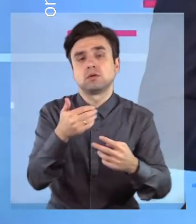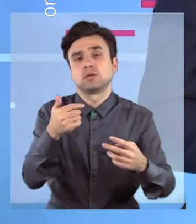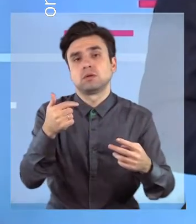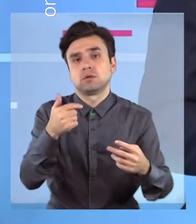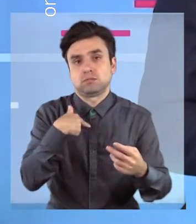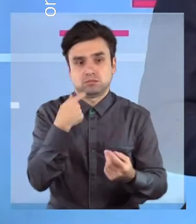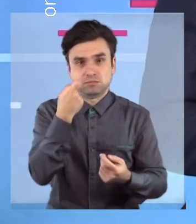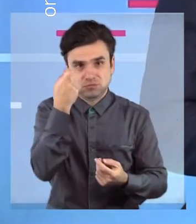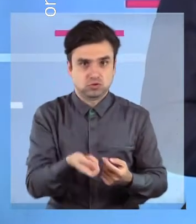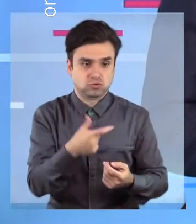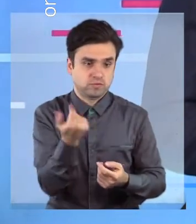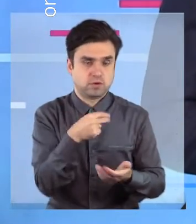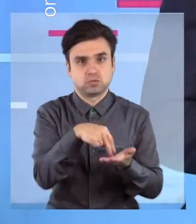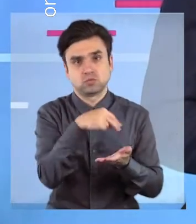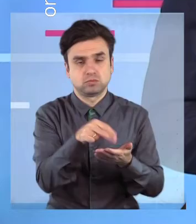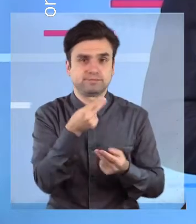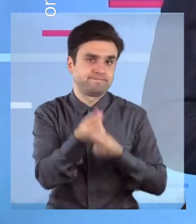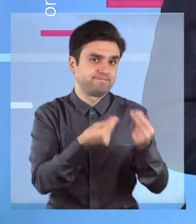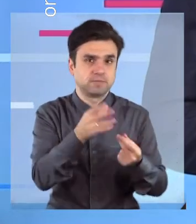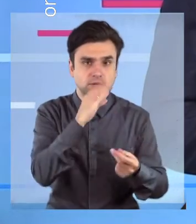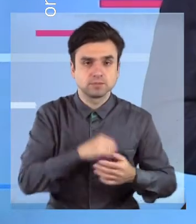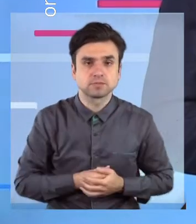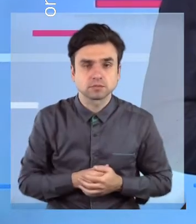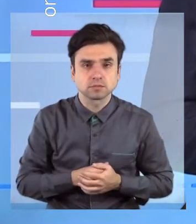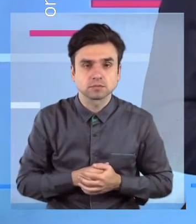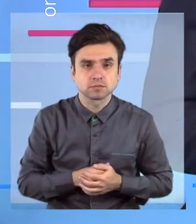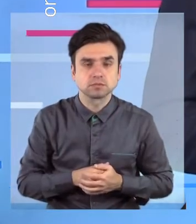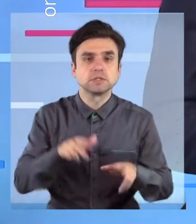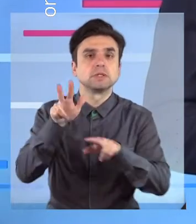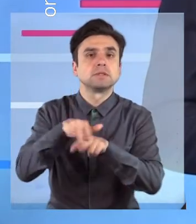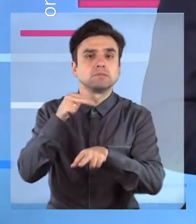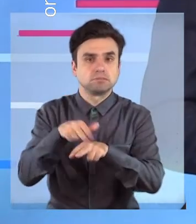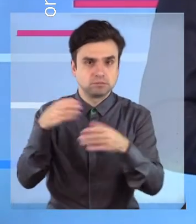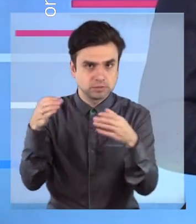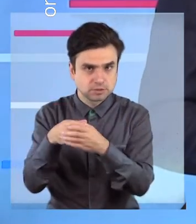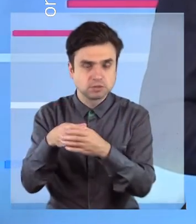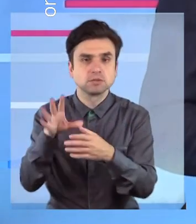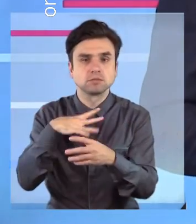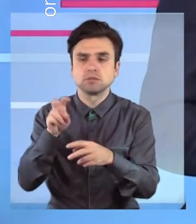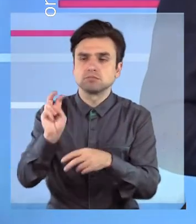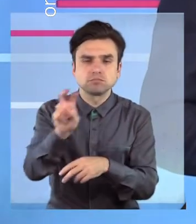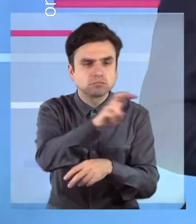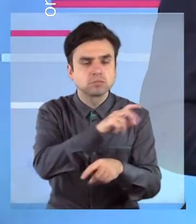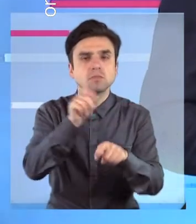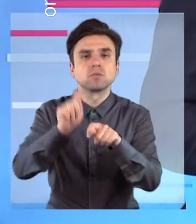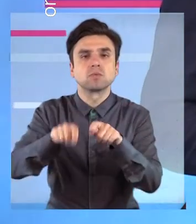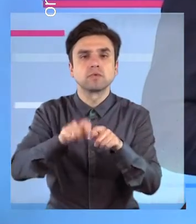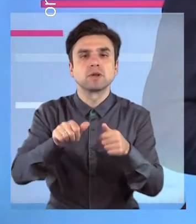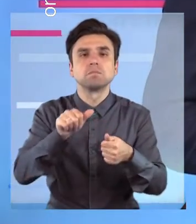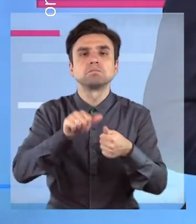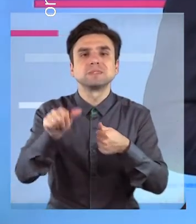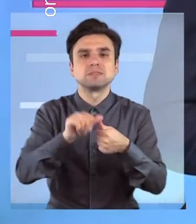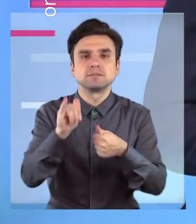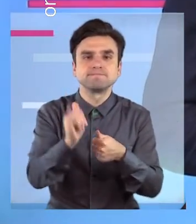Перевірили заправки у трьох районах міста. Слідчі Криворізького відділу поліції спільно з оперуповноваженими кримінального розшуку відвідали